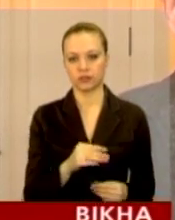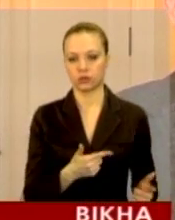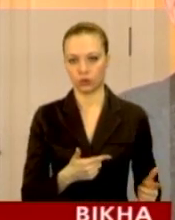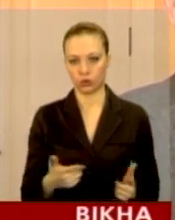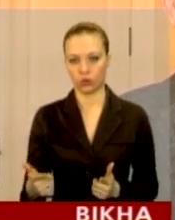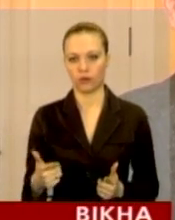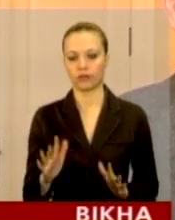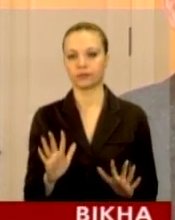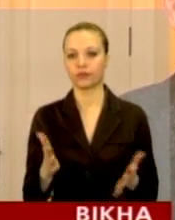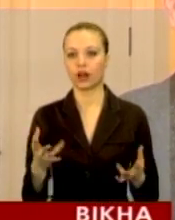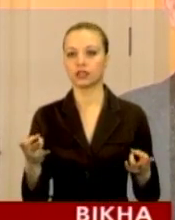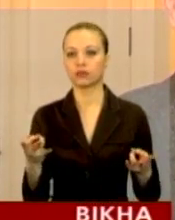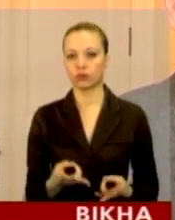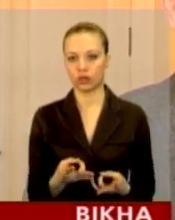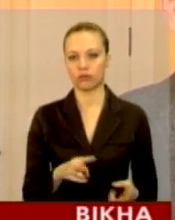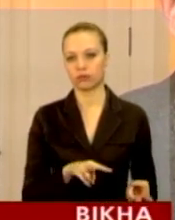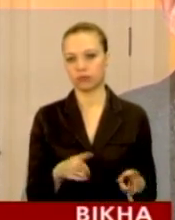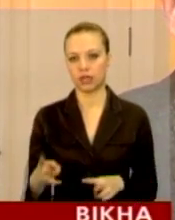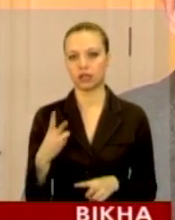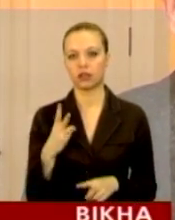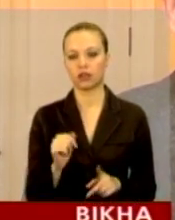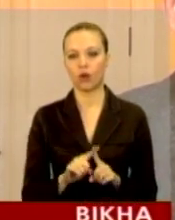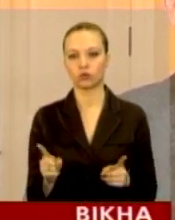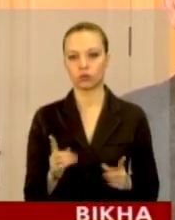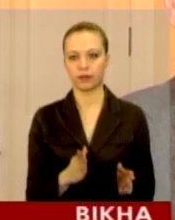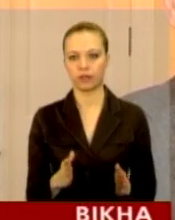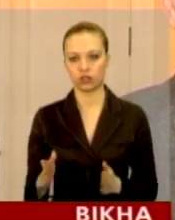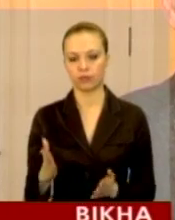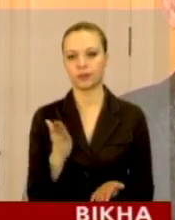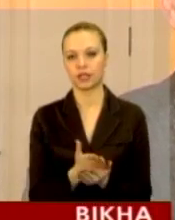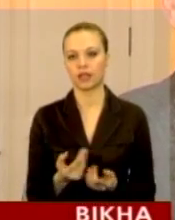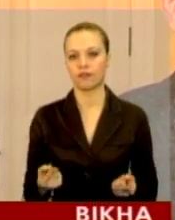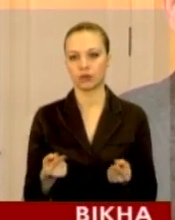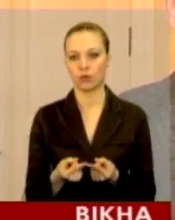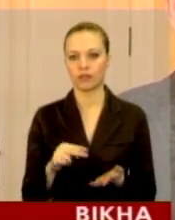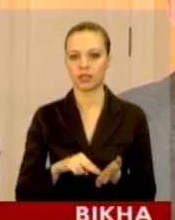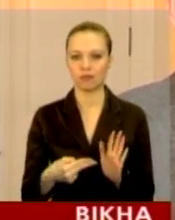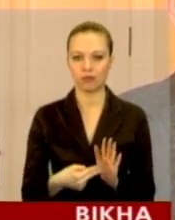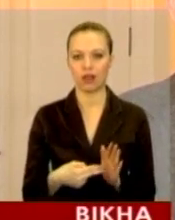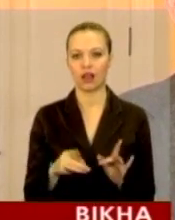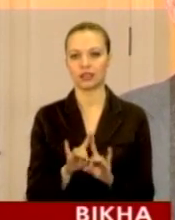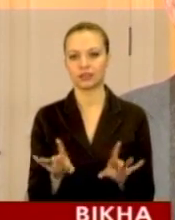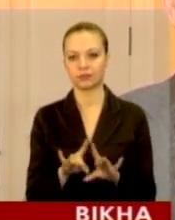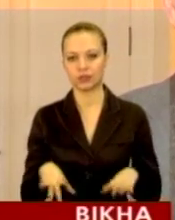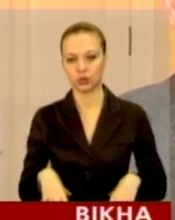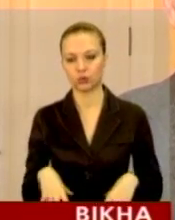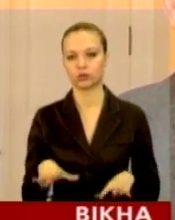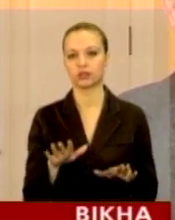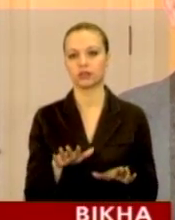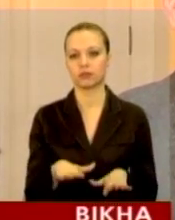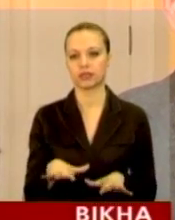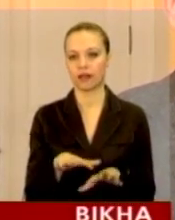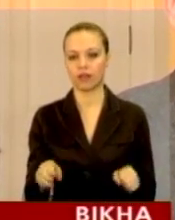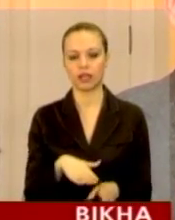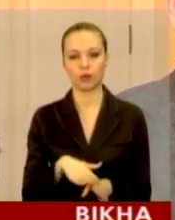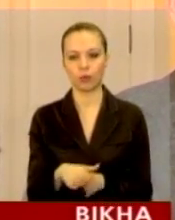готові в разі потреби перейти на особливий режим. Є відповідні плани, інструкції. Міська влада